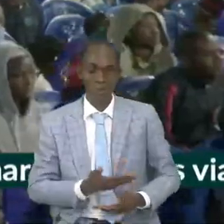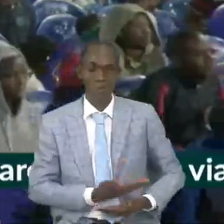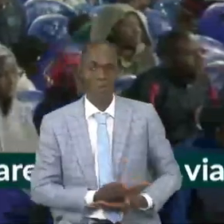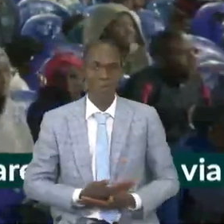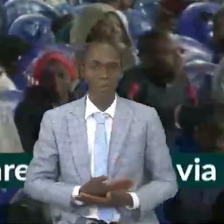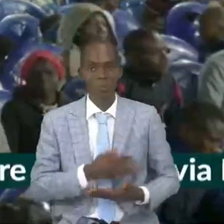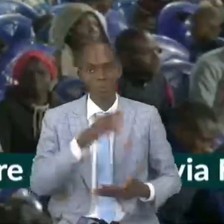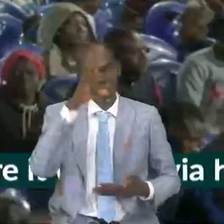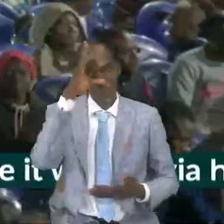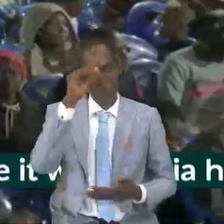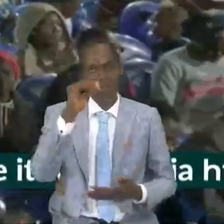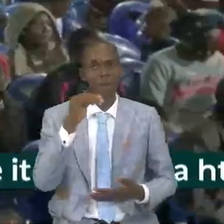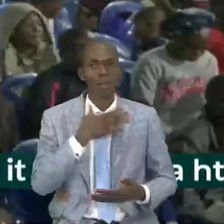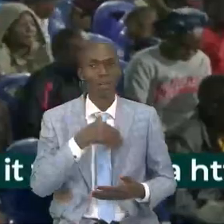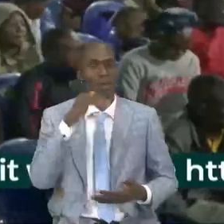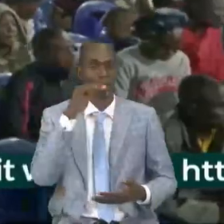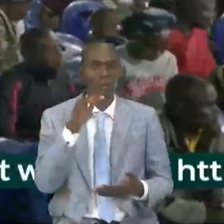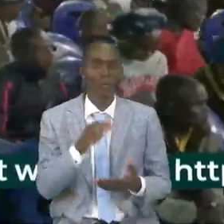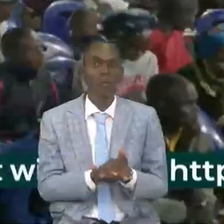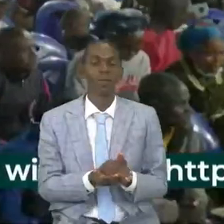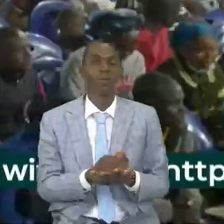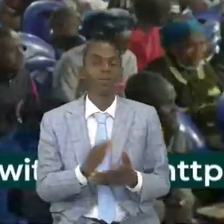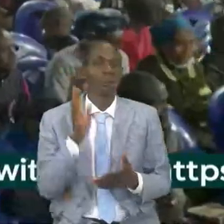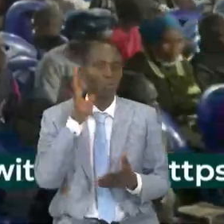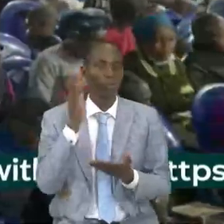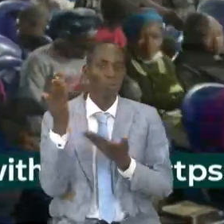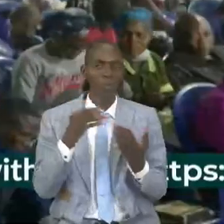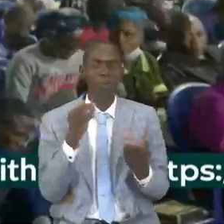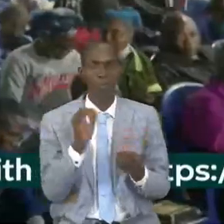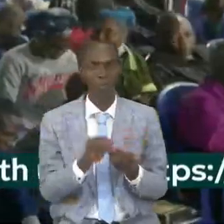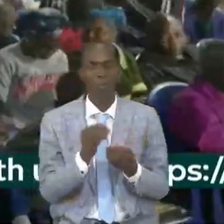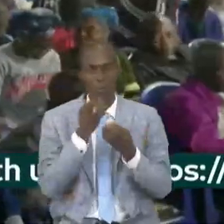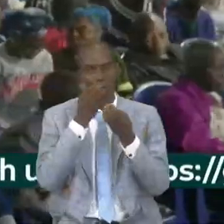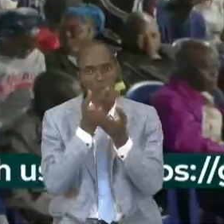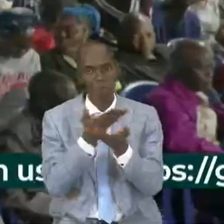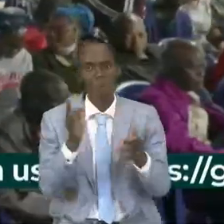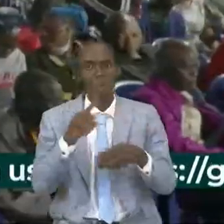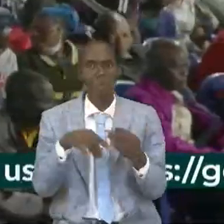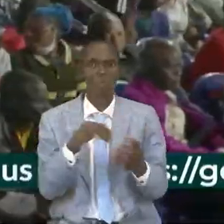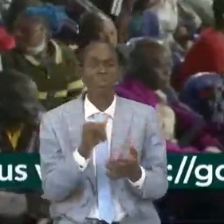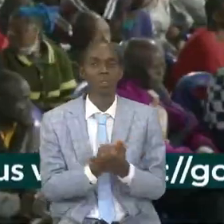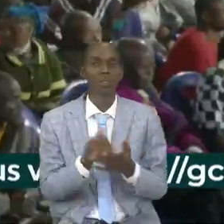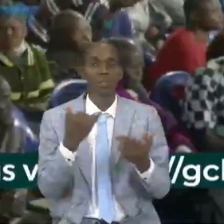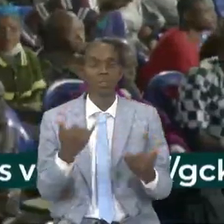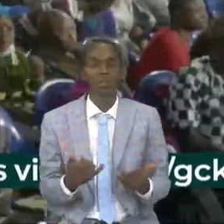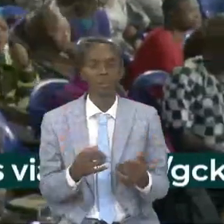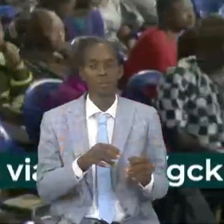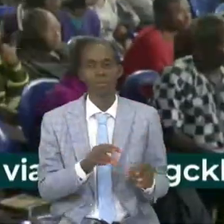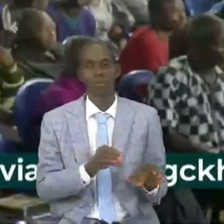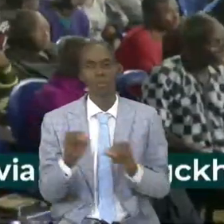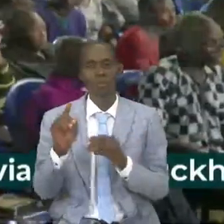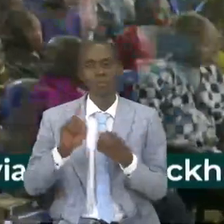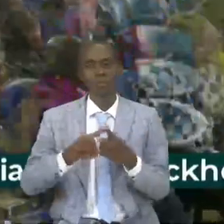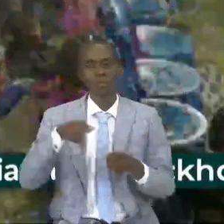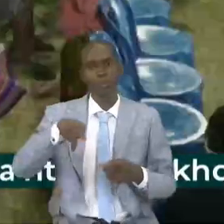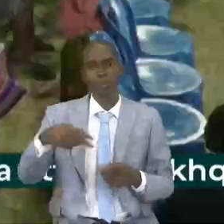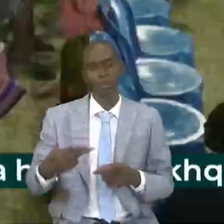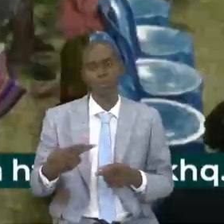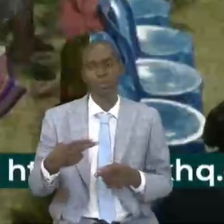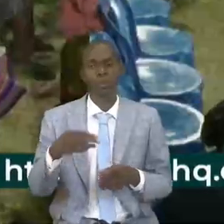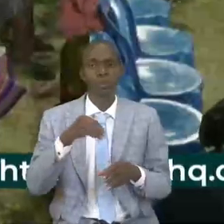Nous allons suivre ce témoignage et vous envoyer plus de détails. Allons à Port Harcourt, au sud-sud du